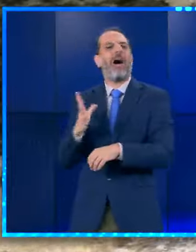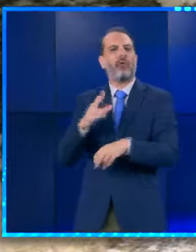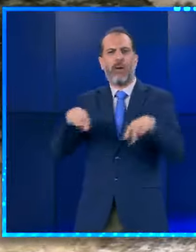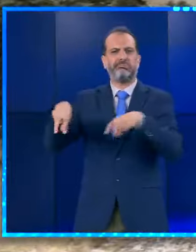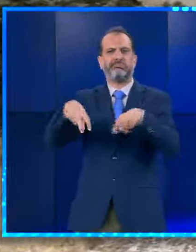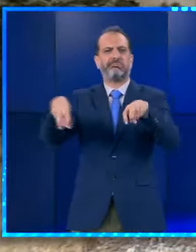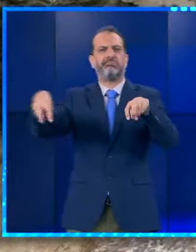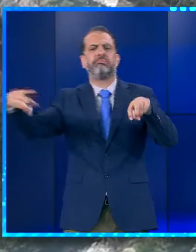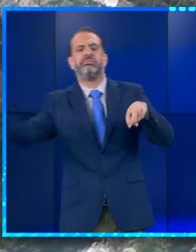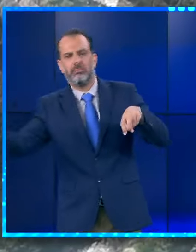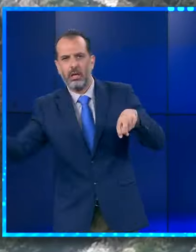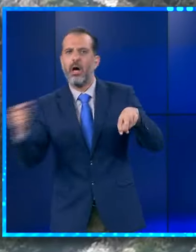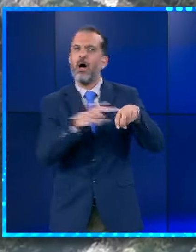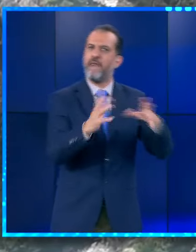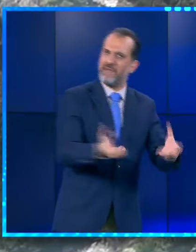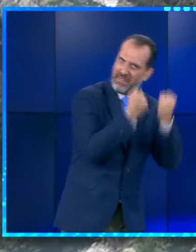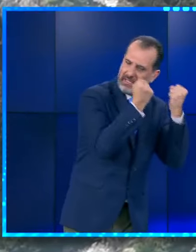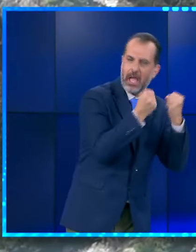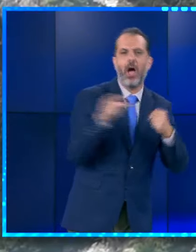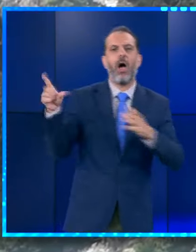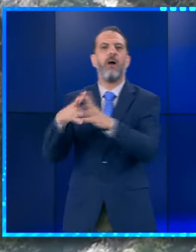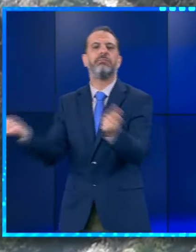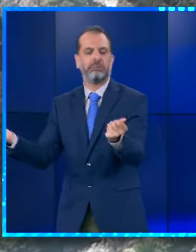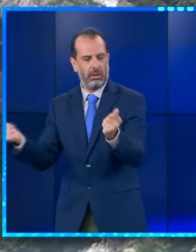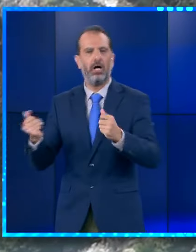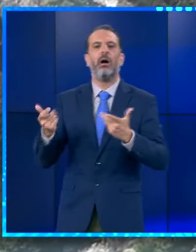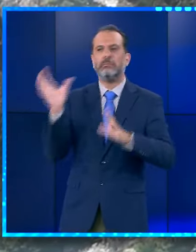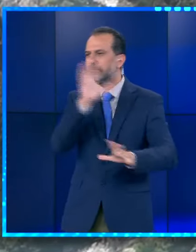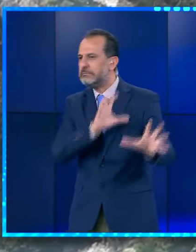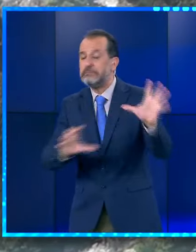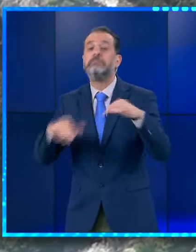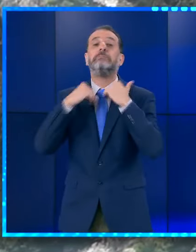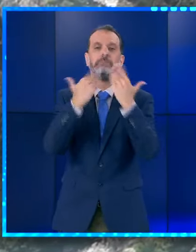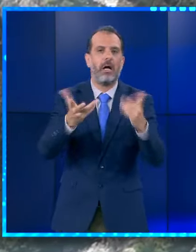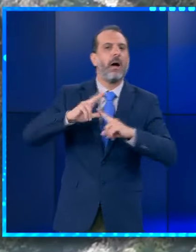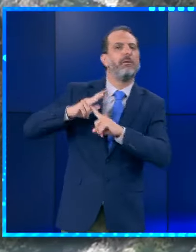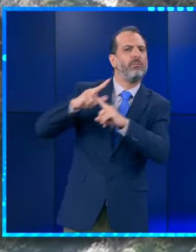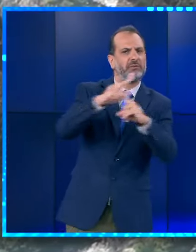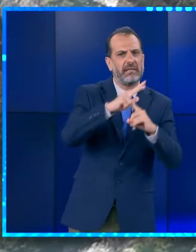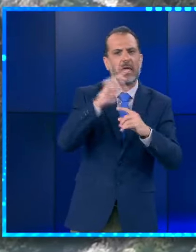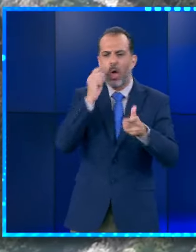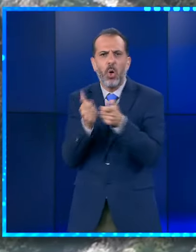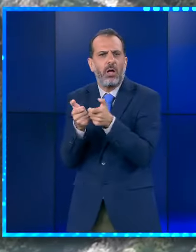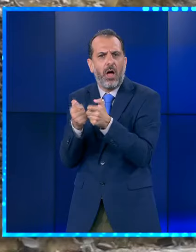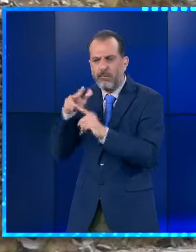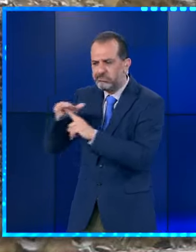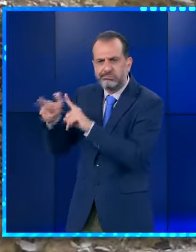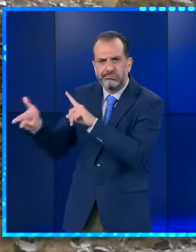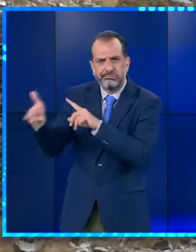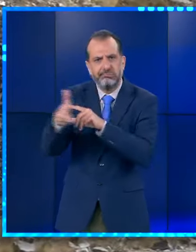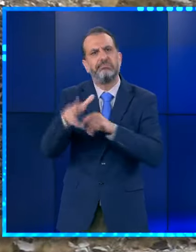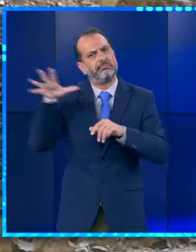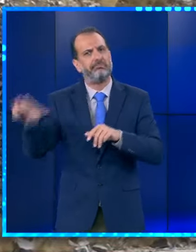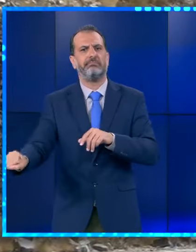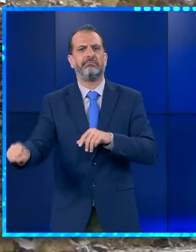κατάσταση, ο ίδιος όμως δεν είχε αναβρεθεί. Σηκώθηκαν ελικόπτερα της πυροσβεστικής και δρόν. Τελικά τον εντοπίσανε